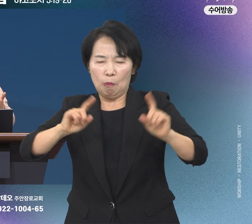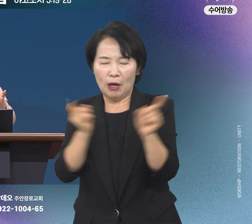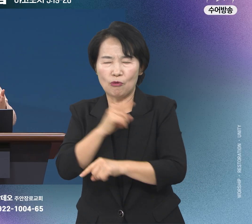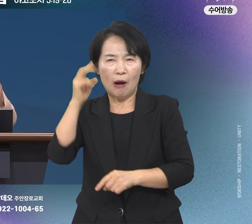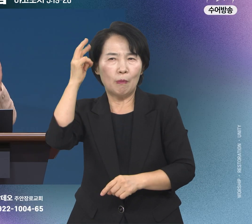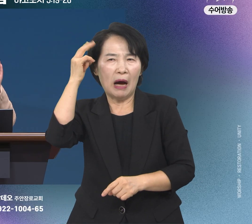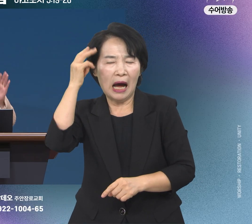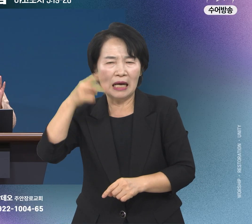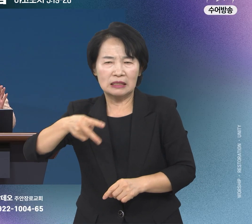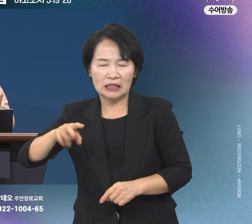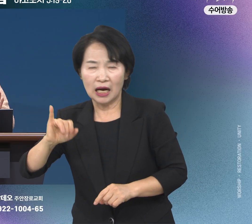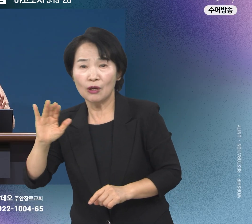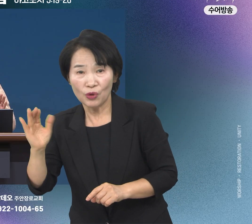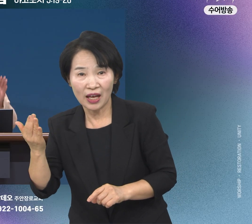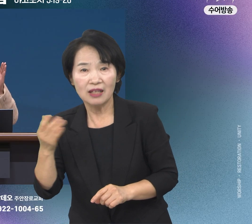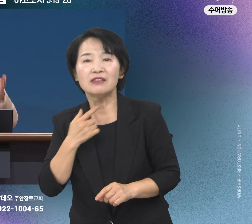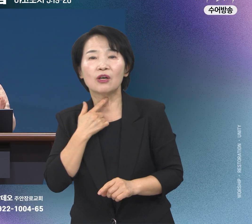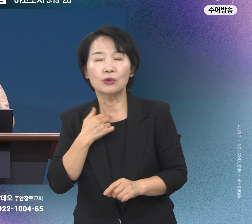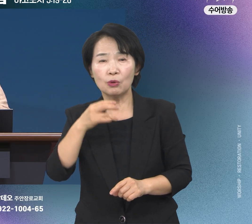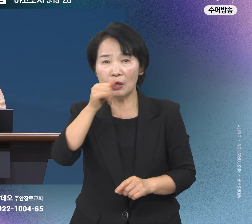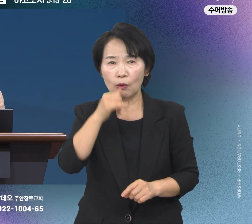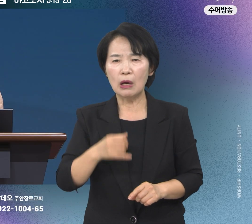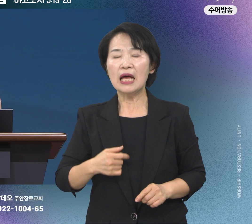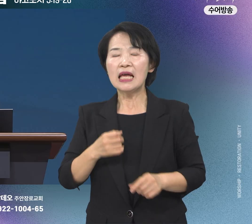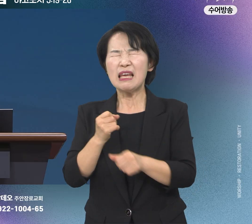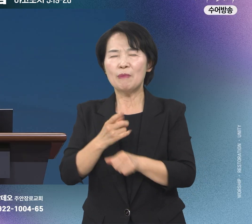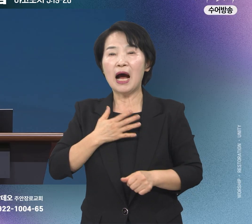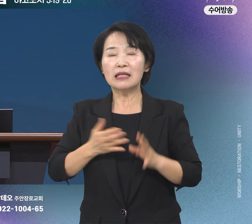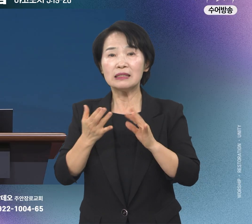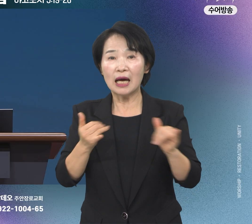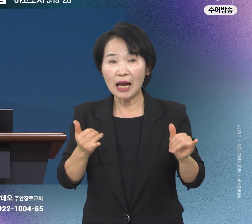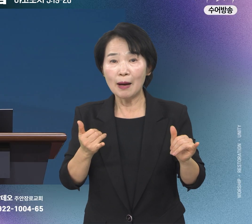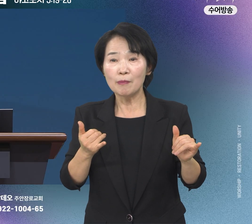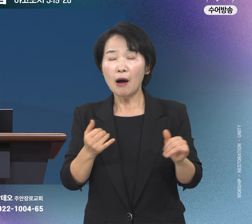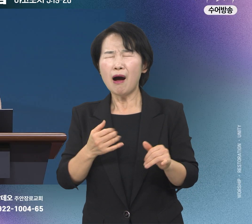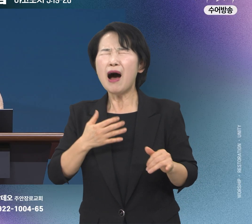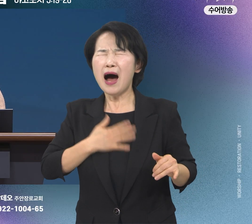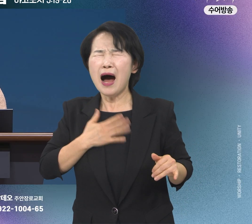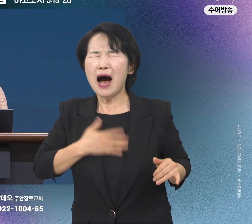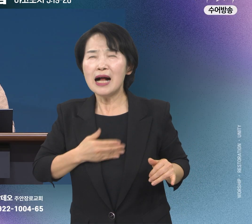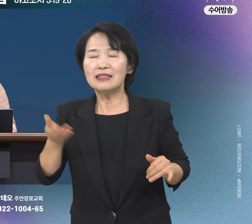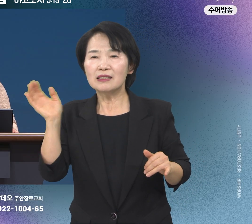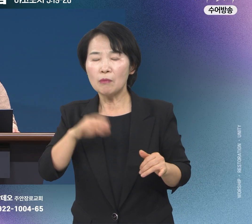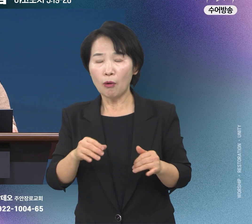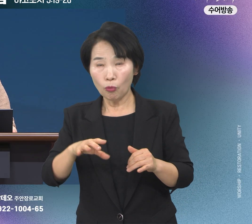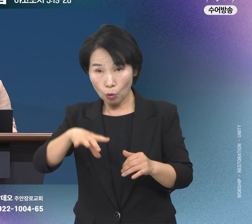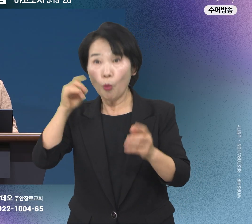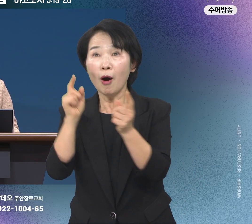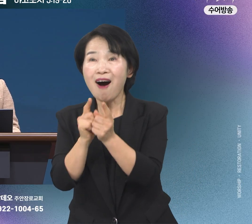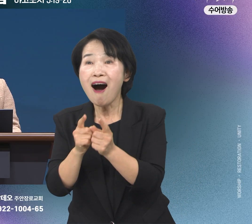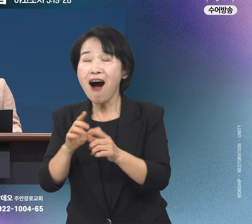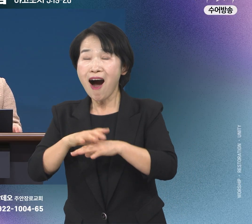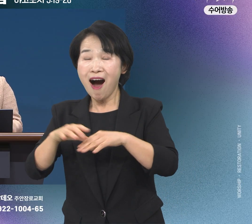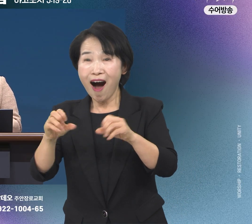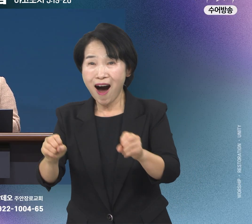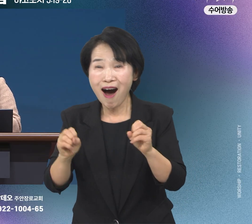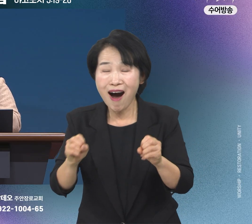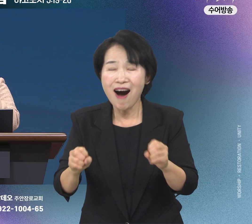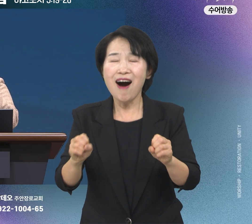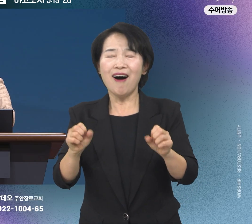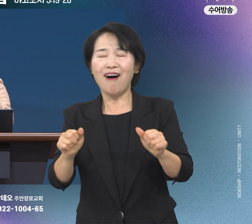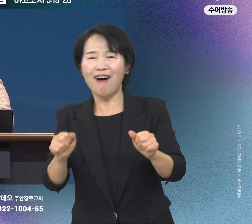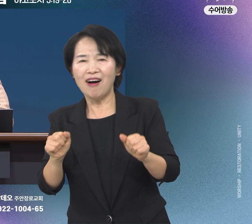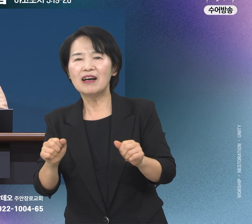있는 사람인데 처음 본 척하면서 신천지 성경 공부로 유도하는 것을 했습니다. 우리는 단순히